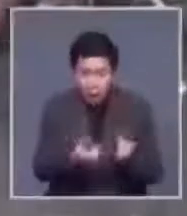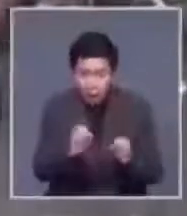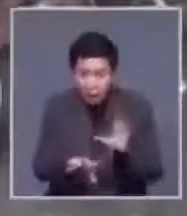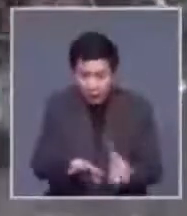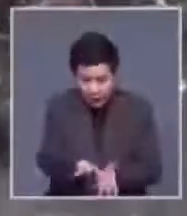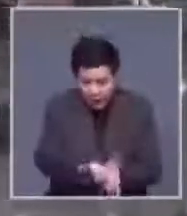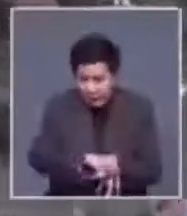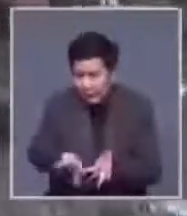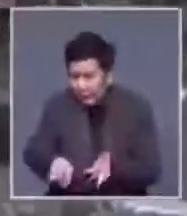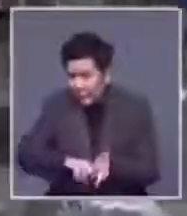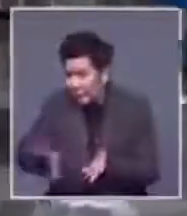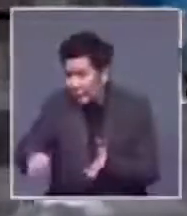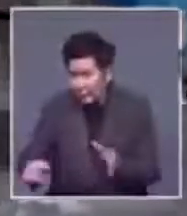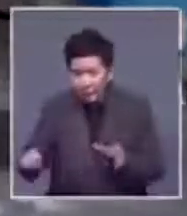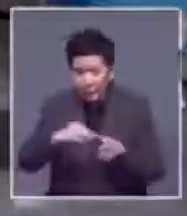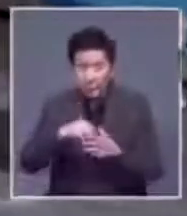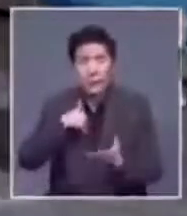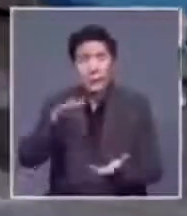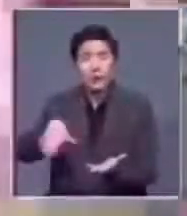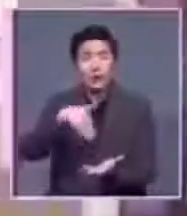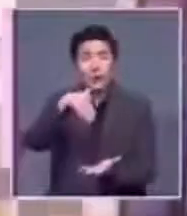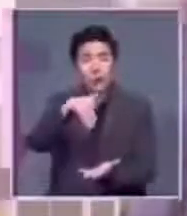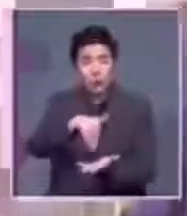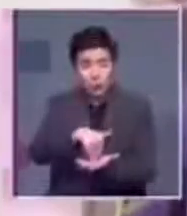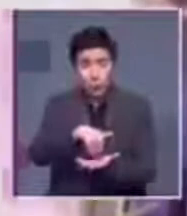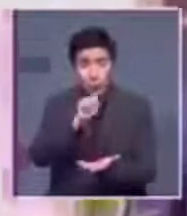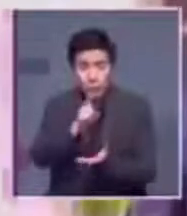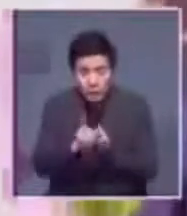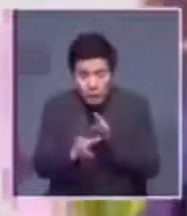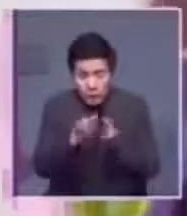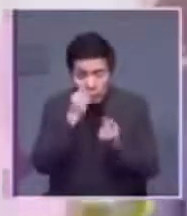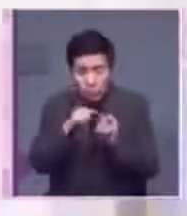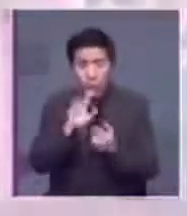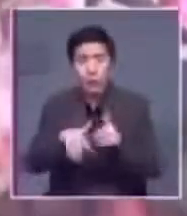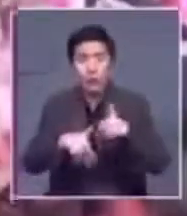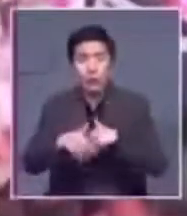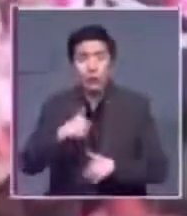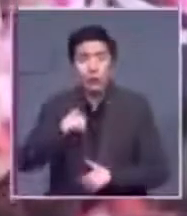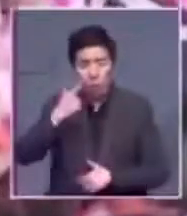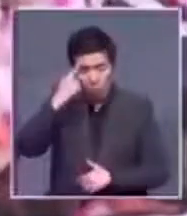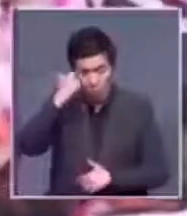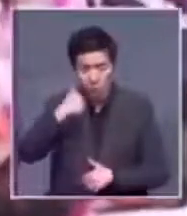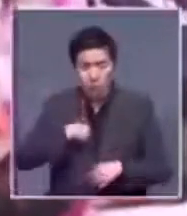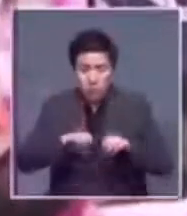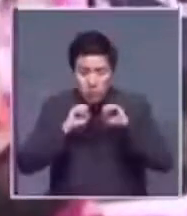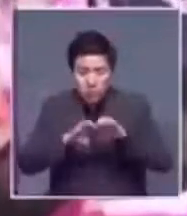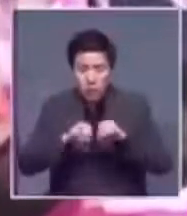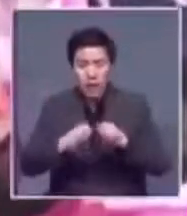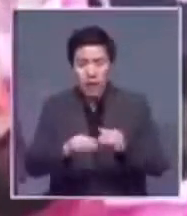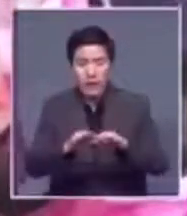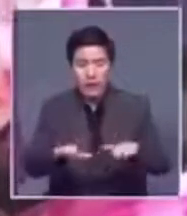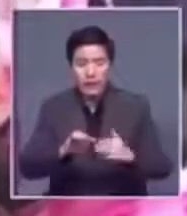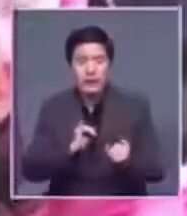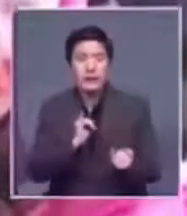ชายเลนสร้างศูนย์เรียนรู้ป่าชุมชนเพื่อเป็นสถานที่ในการถ่ายทอดความรู้และให้เด็กๆได้ใกล้ชิ